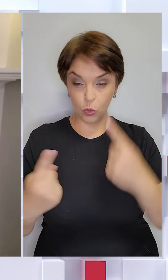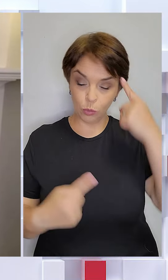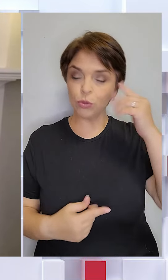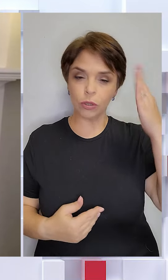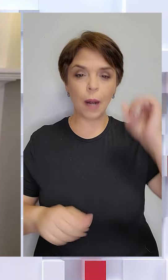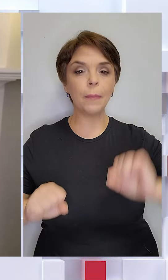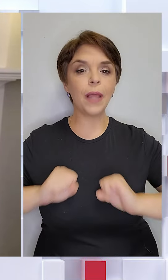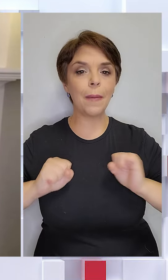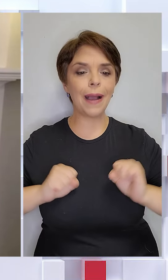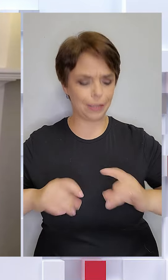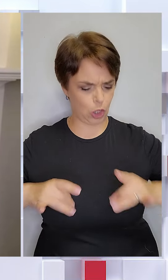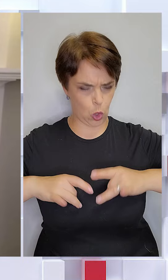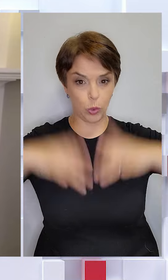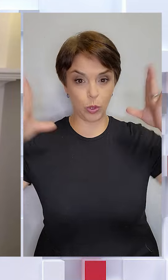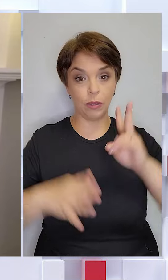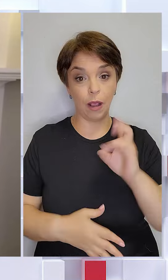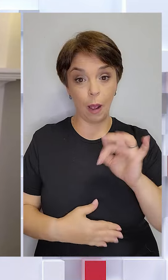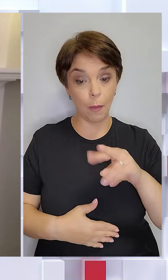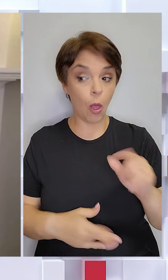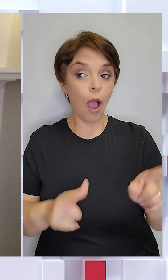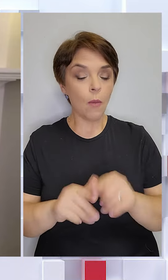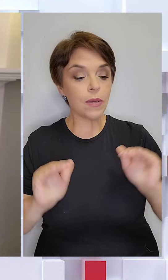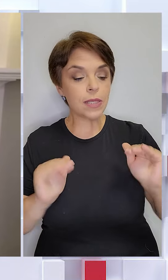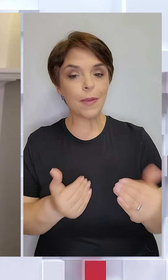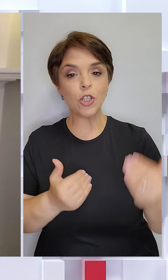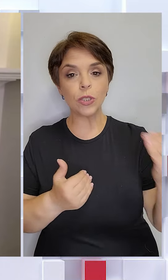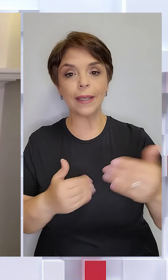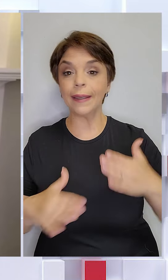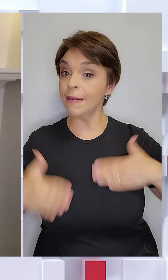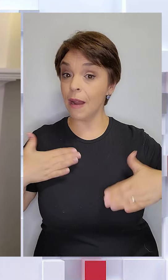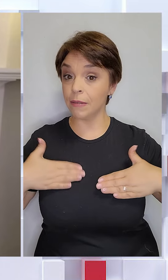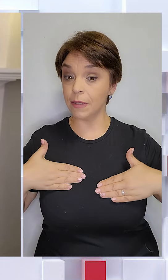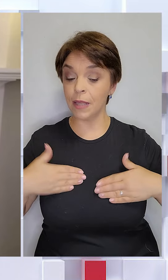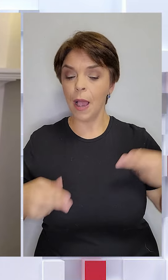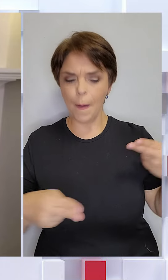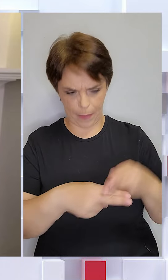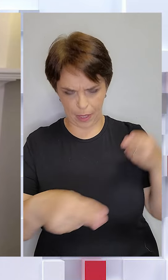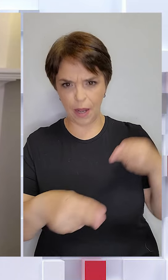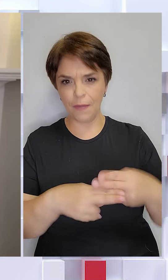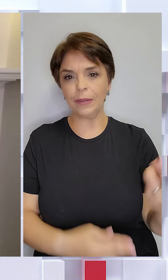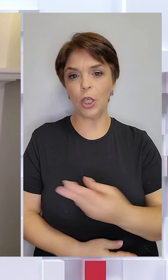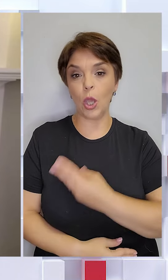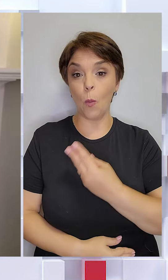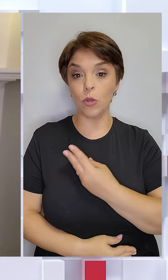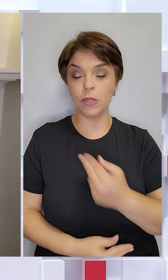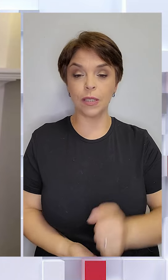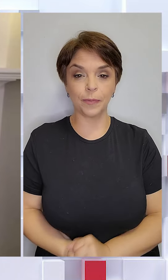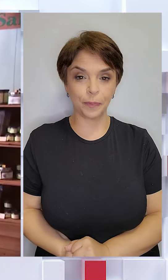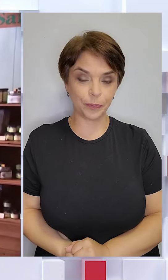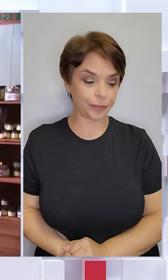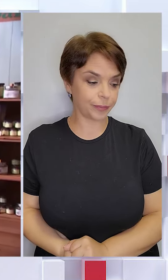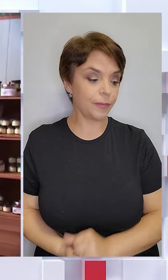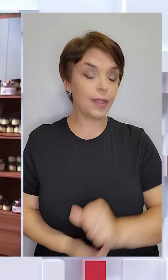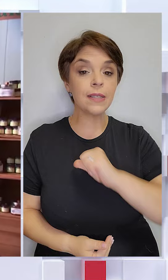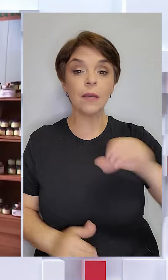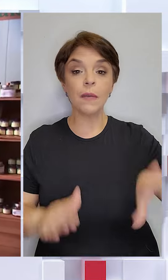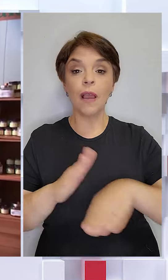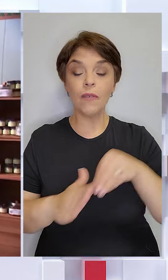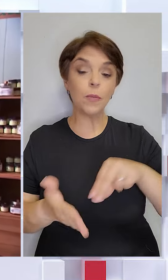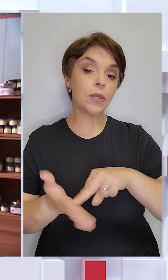Трамп намагатиметься розлютити Камалу або зменшити її радість, переривати її емоції. Самі ж